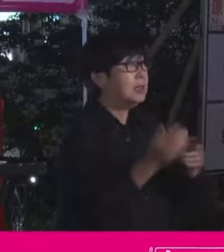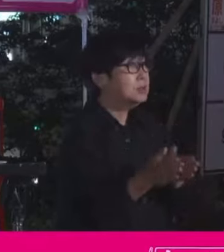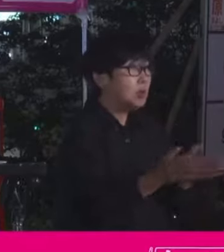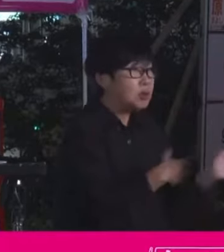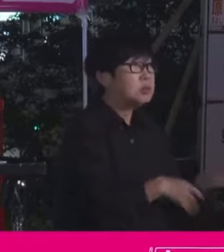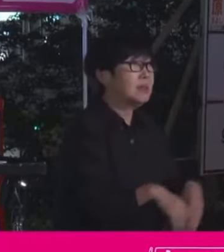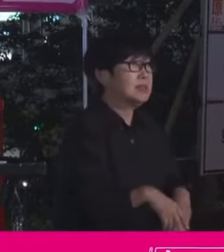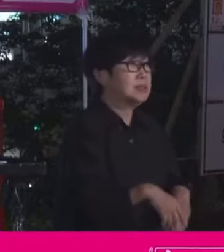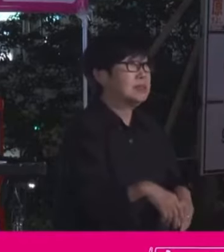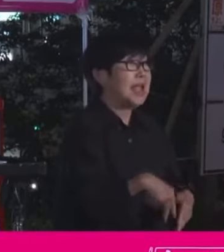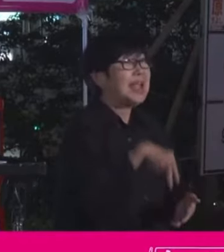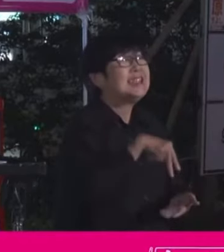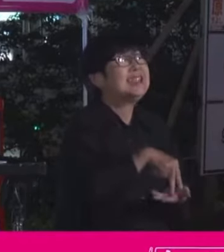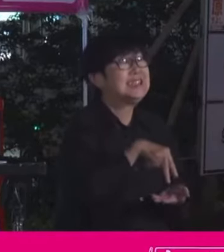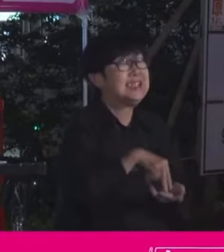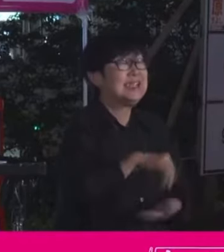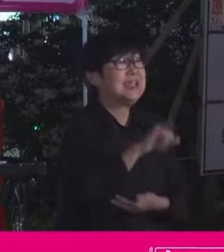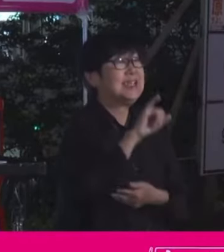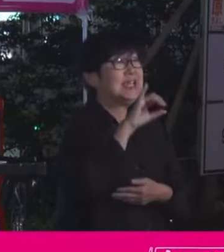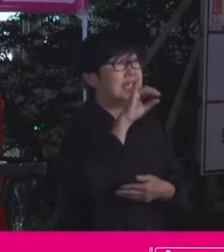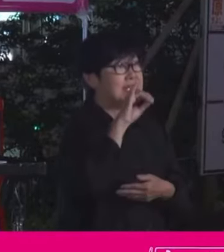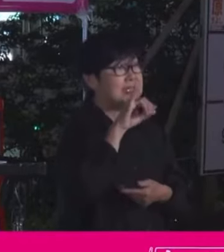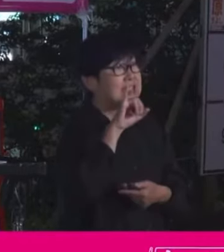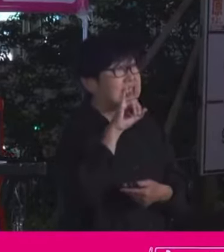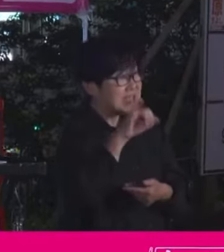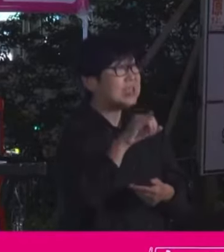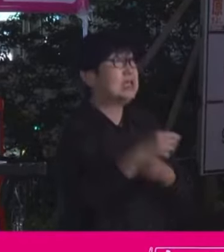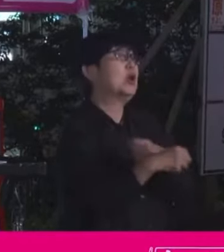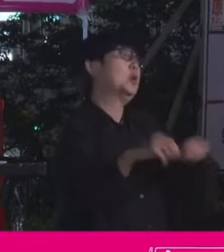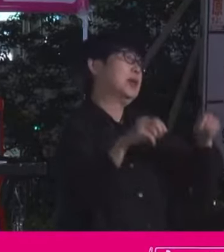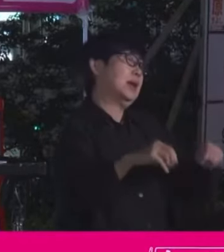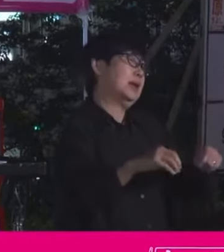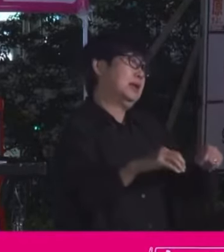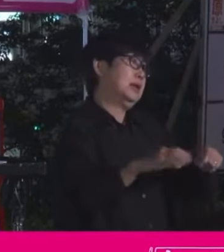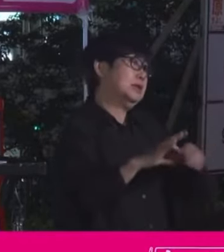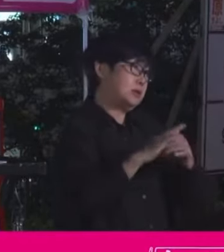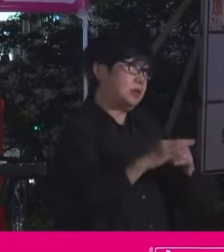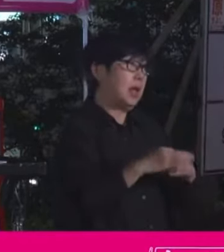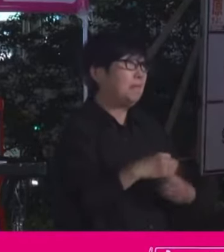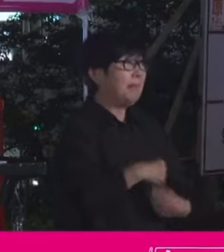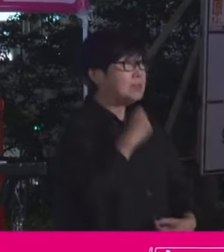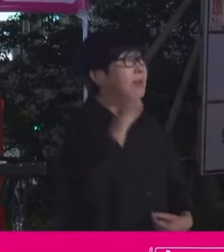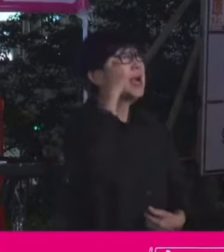です。ちょっと真面目に考えましょう。これ身近な問題として、